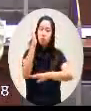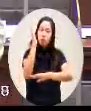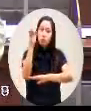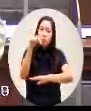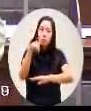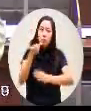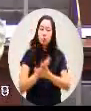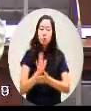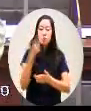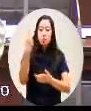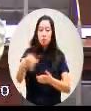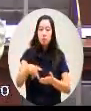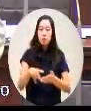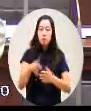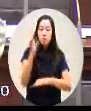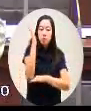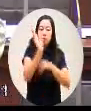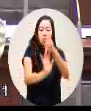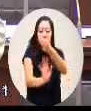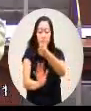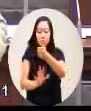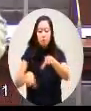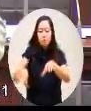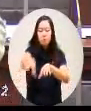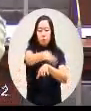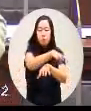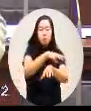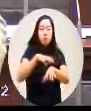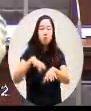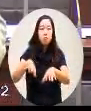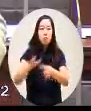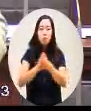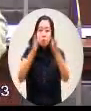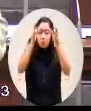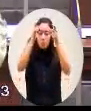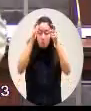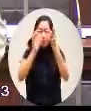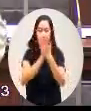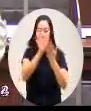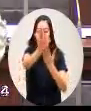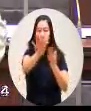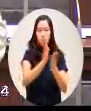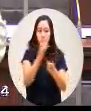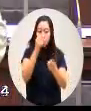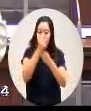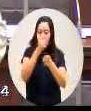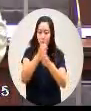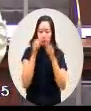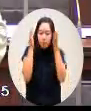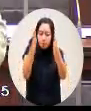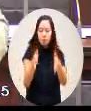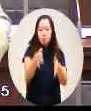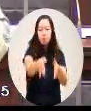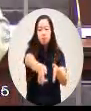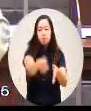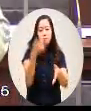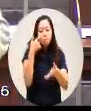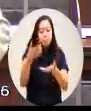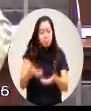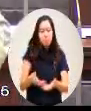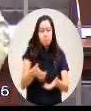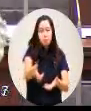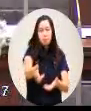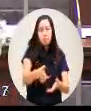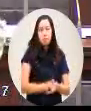相关的急促，我们认为这是高雄未来施政上我们要怎么